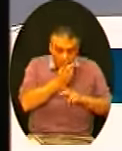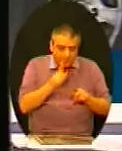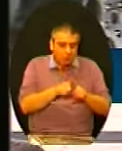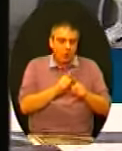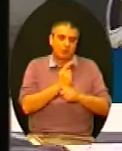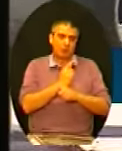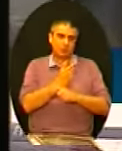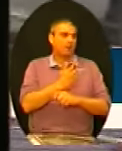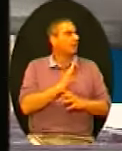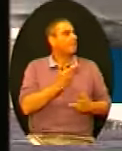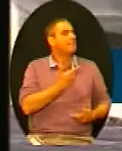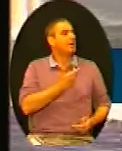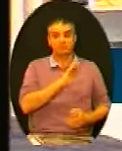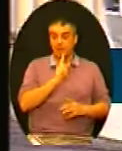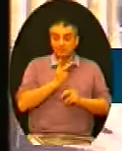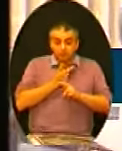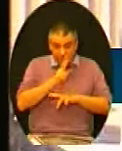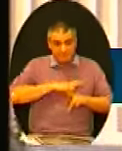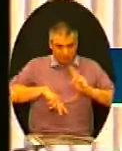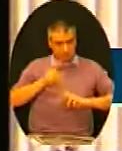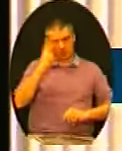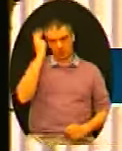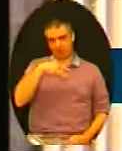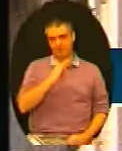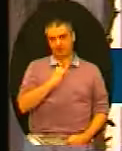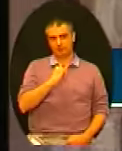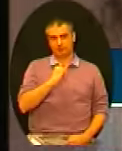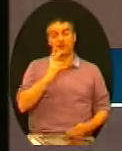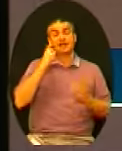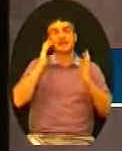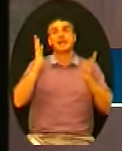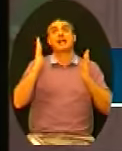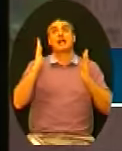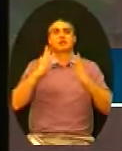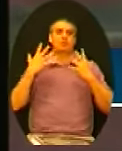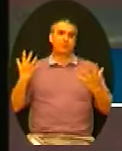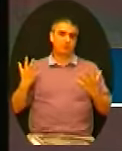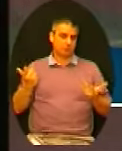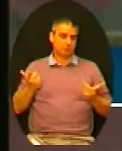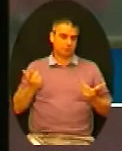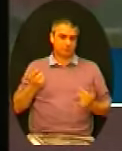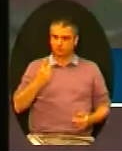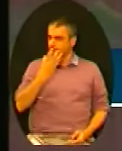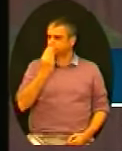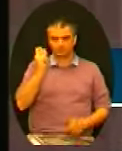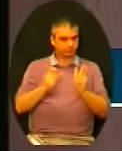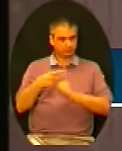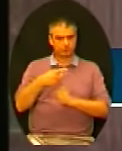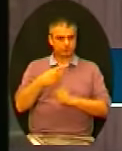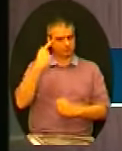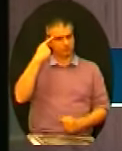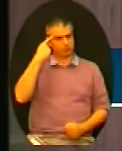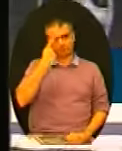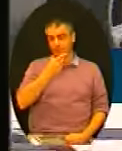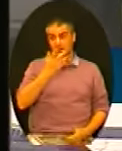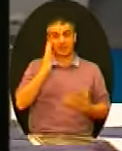באותם רגעים, ורק מי שעבר את זה יכול להבין את הגיהנום הגדול, שדרך אגב הרבה אנשים טועים